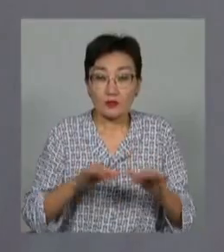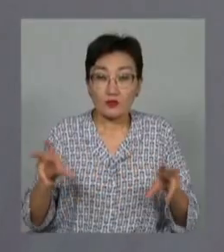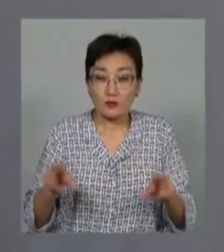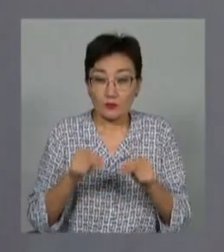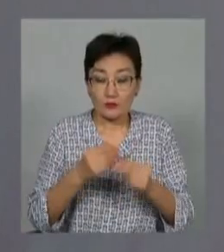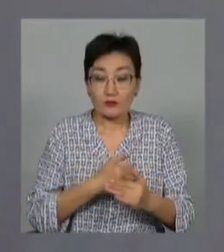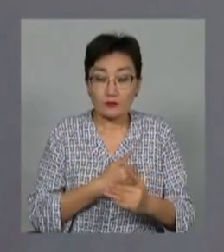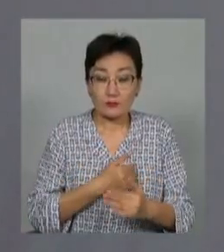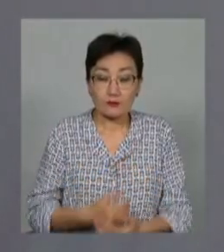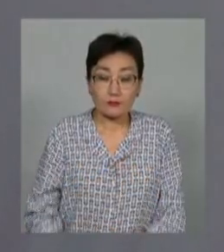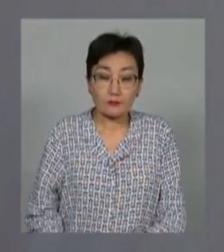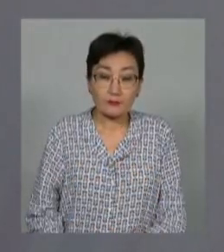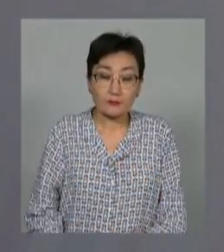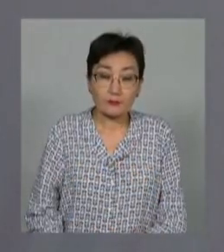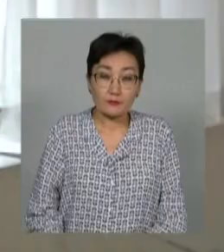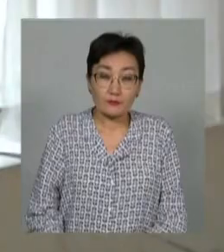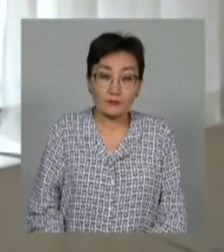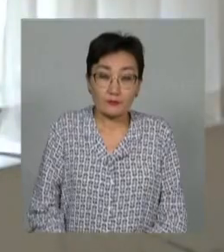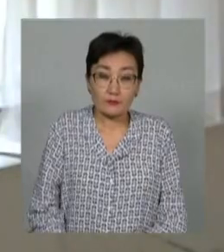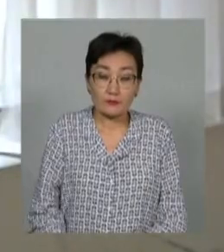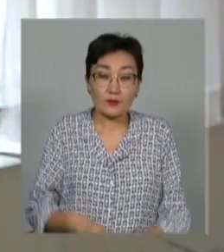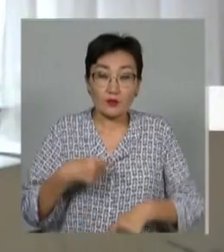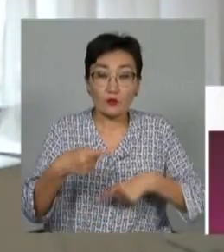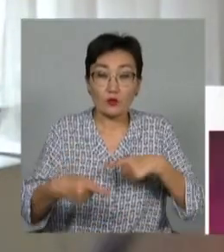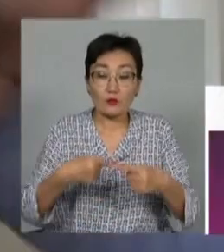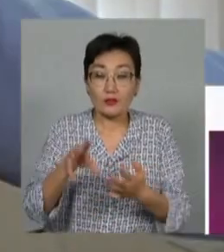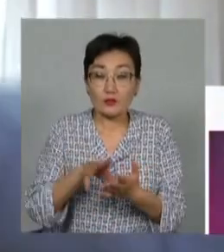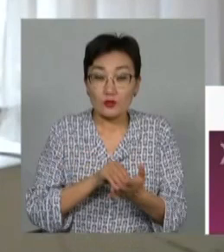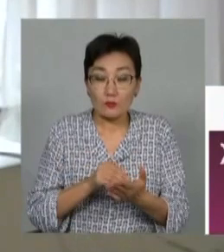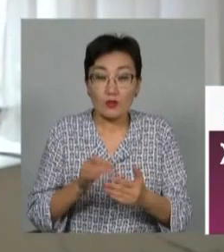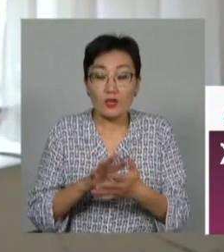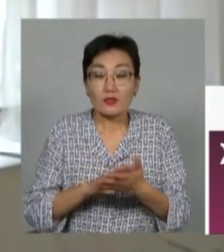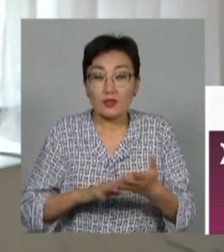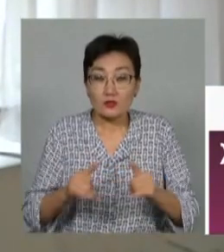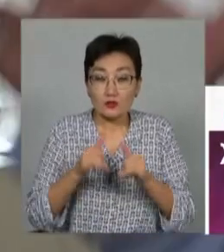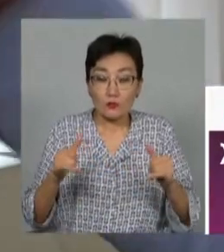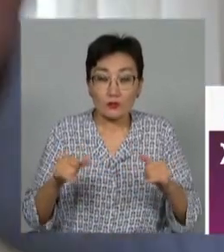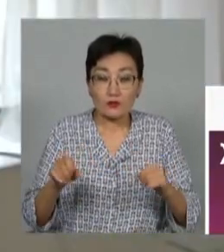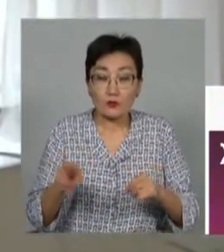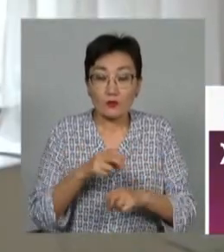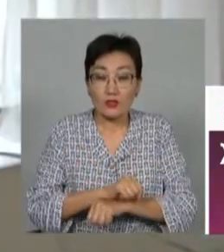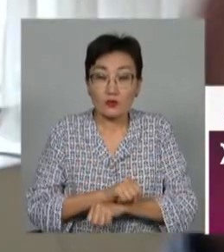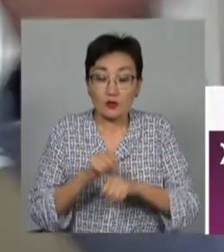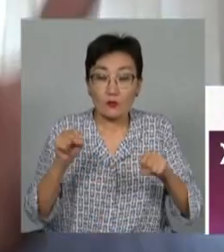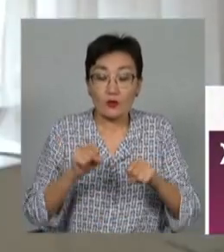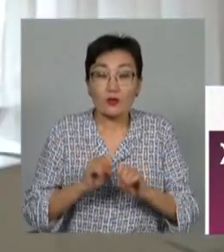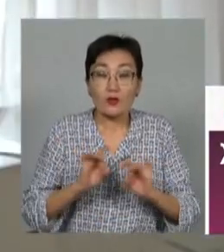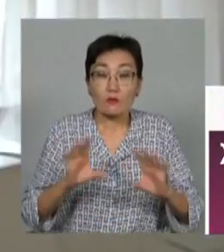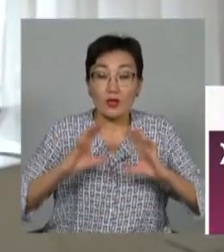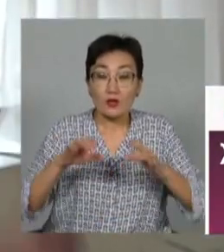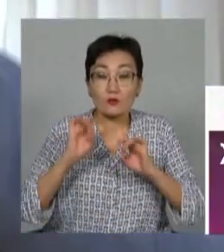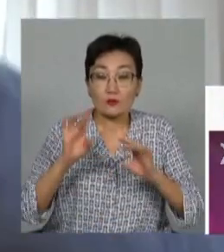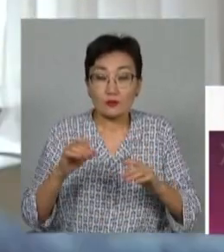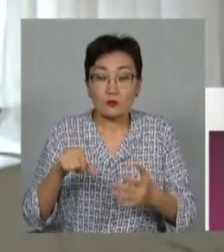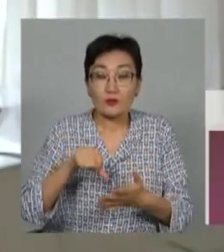сәттілік бола берсін деп тілегім келеді. Ұрпаққа үлгі болып, одан арман кеңірек осы 90-ны насихаттауға, әлемге танытуға